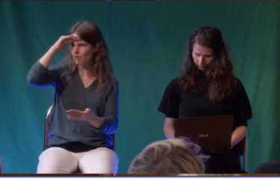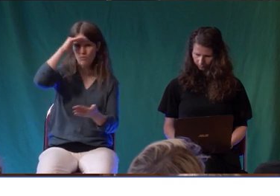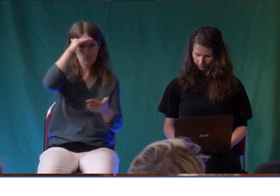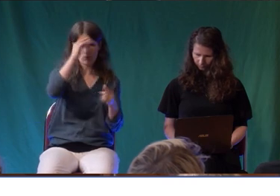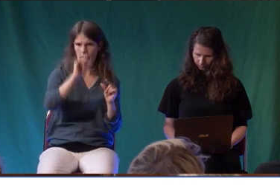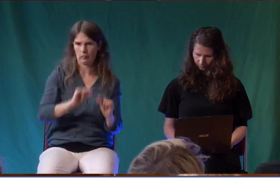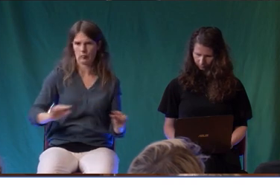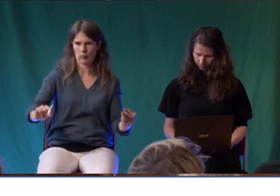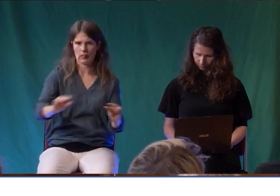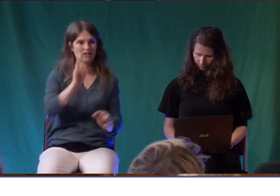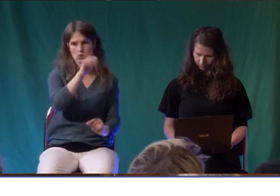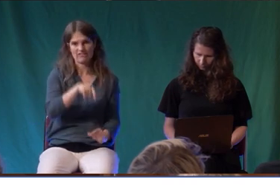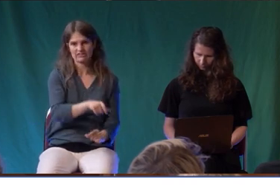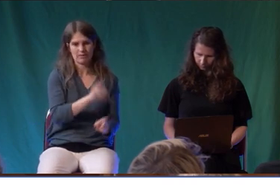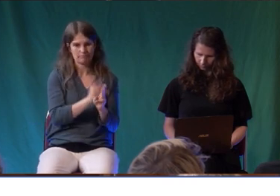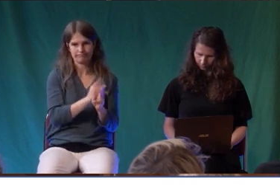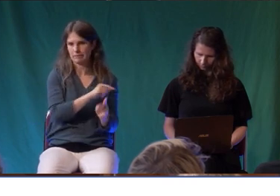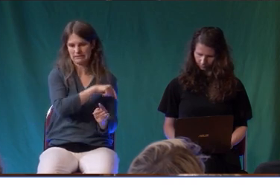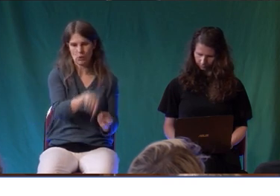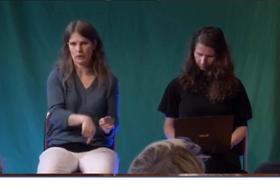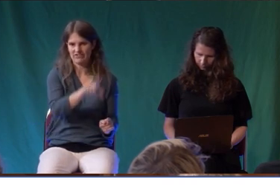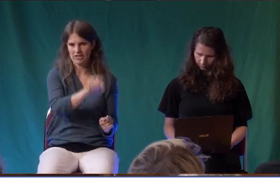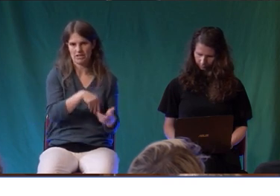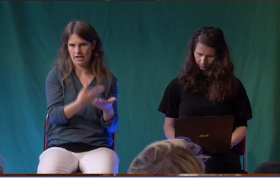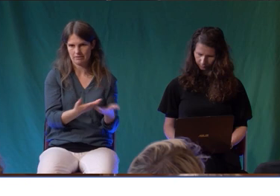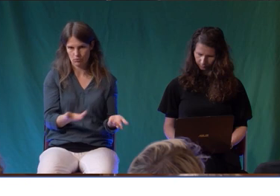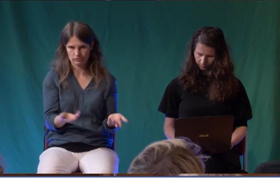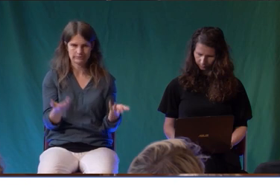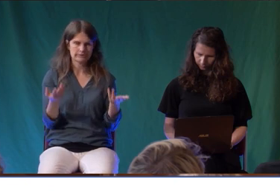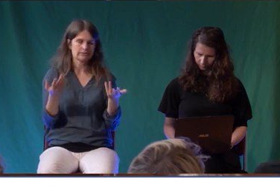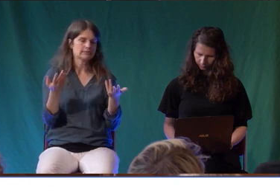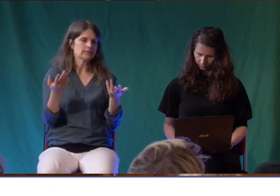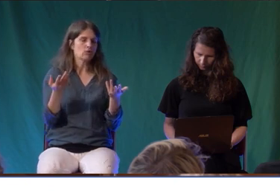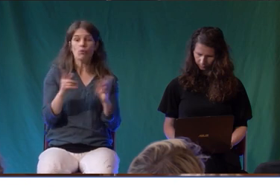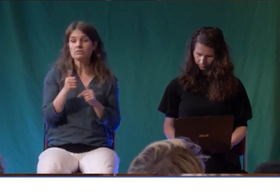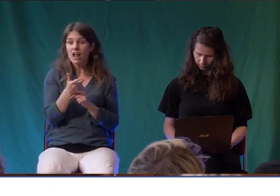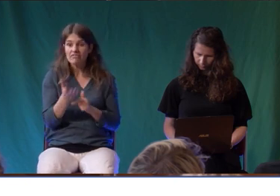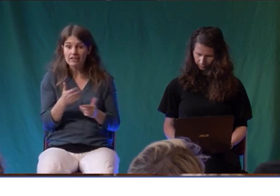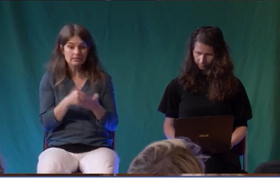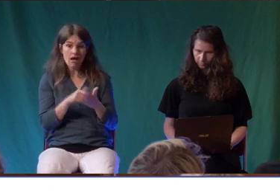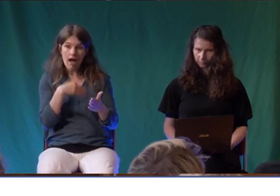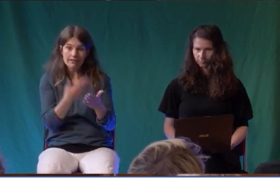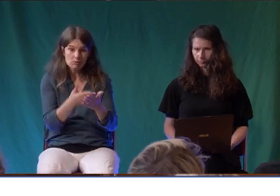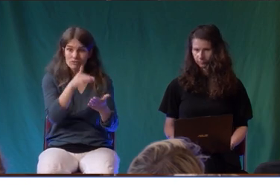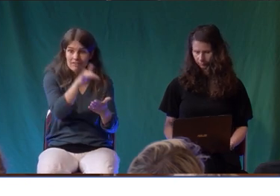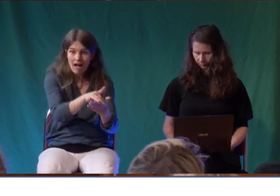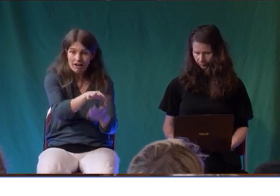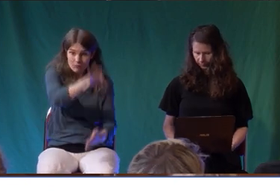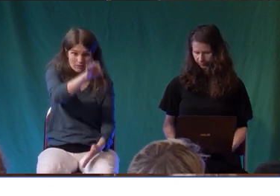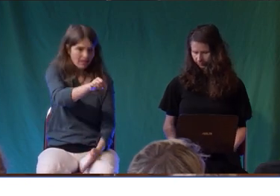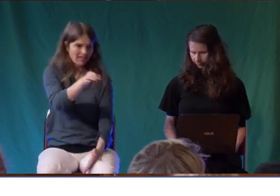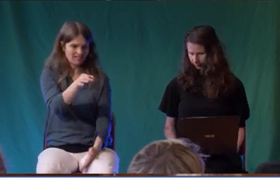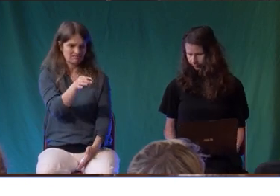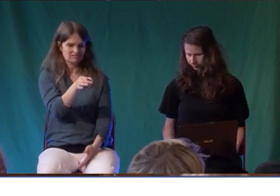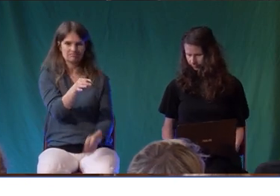in Nordrhein-Westfalen gibt es immer noch zu wenige oder dass auch die Unterstützungsangebote die es gibt dass die